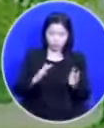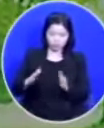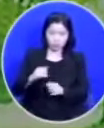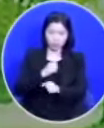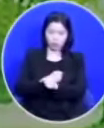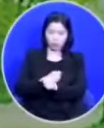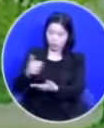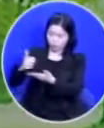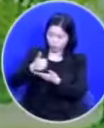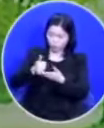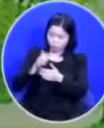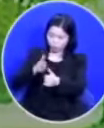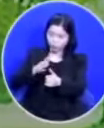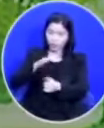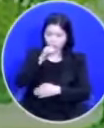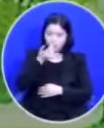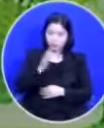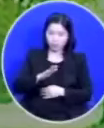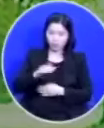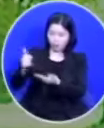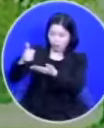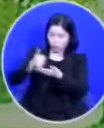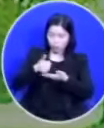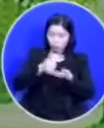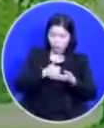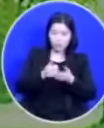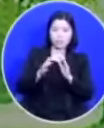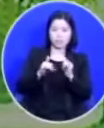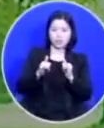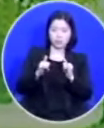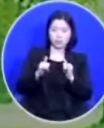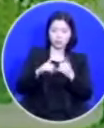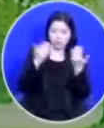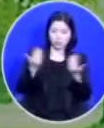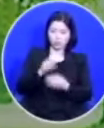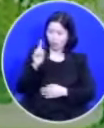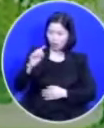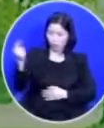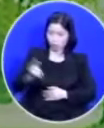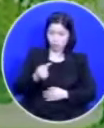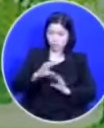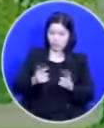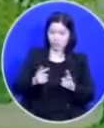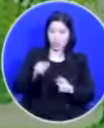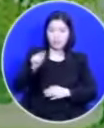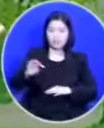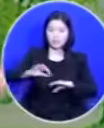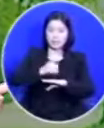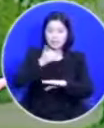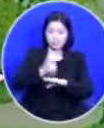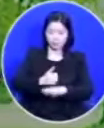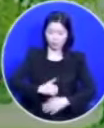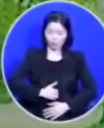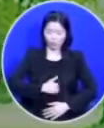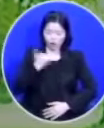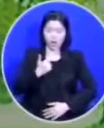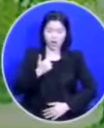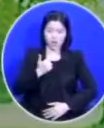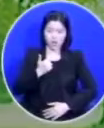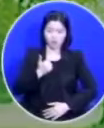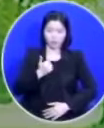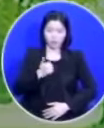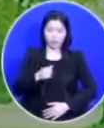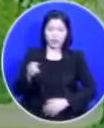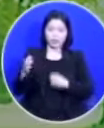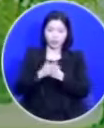청했는데 초청한 사람들이 다 안 오겠다는 겁니다 그 임금이 대단히 화가 안 하셨어